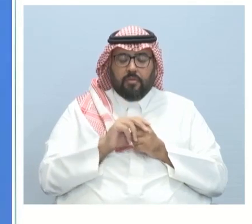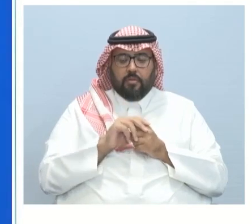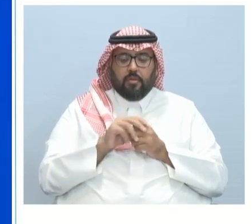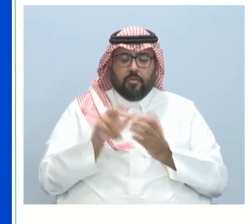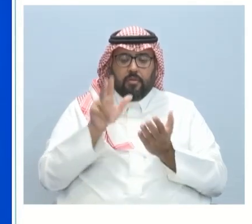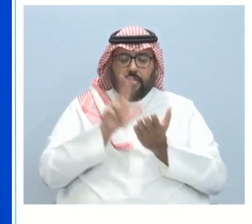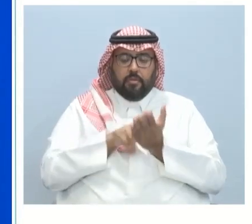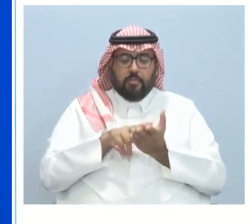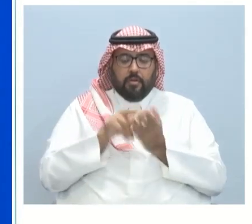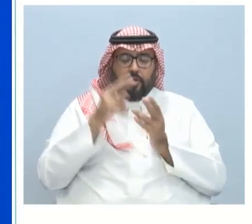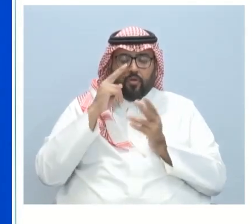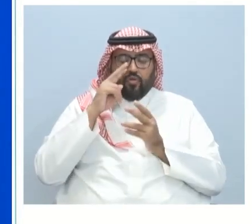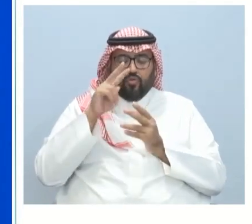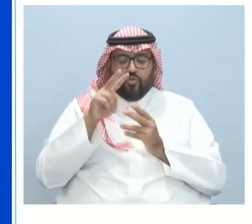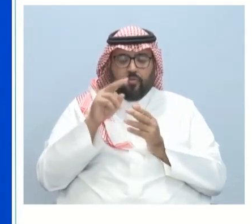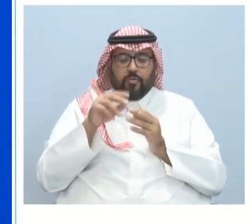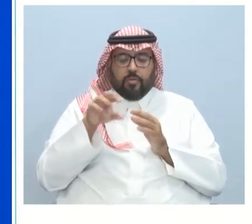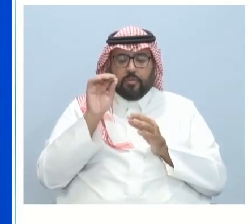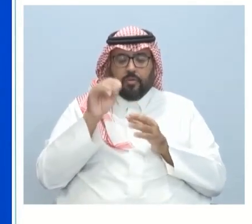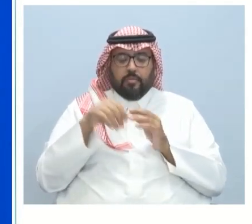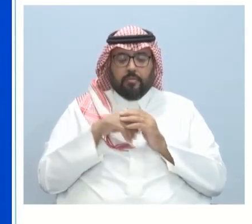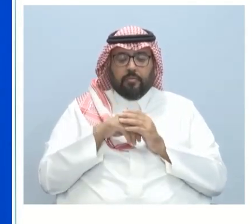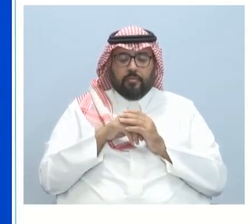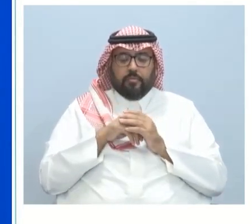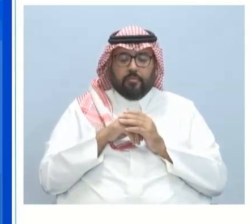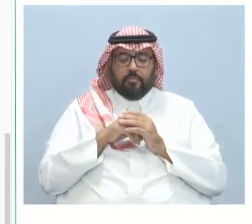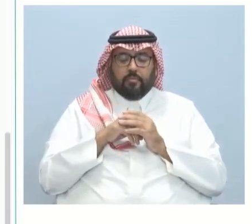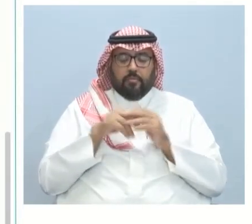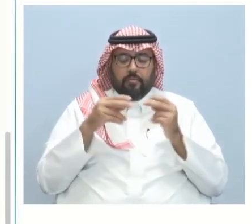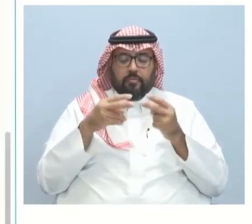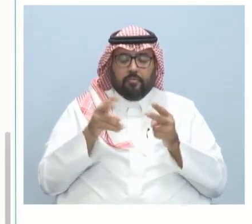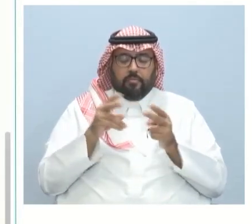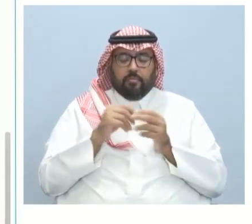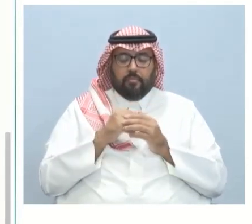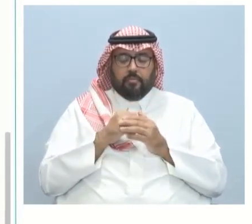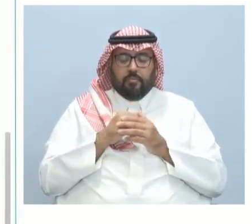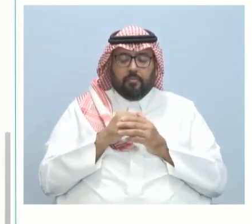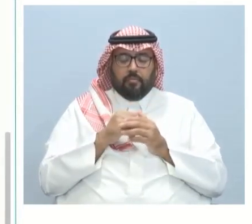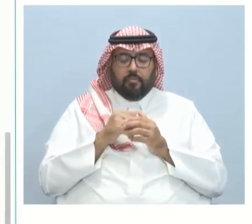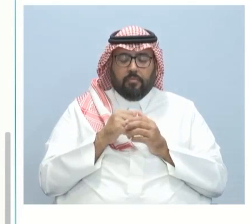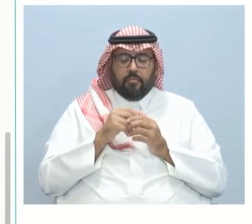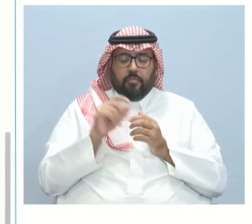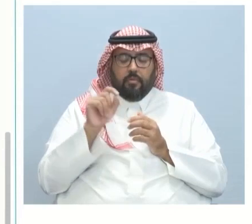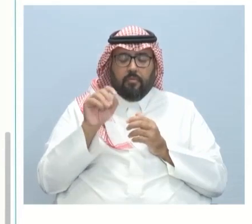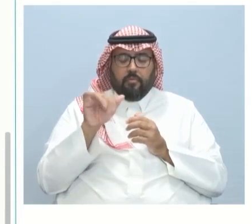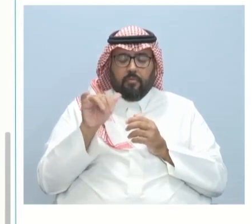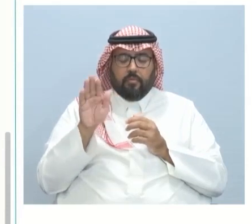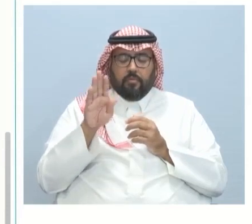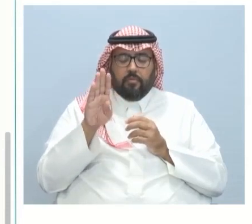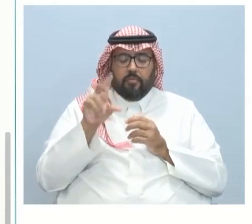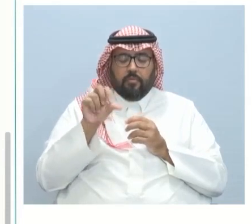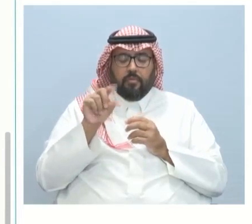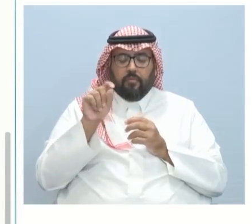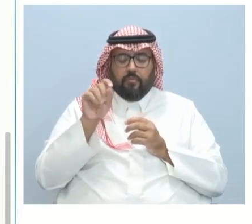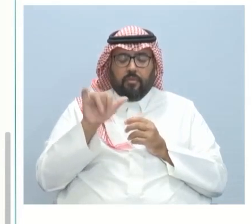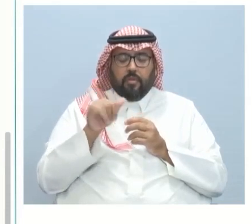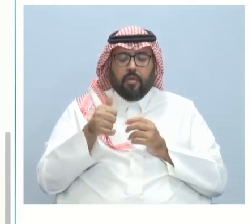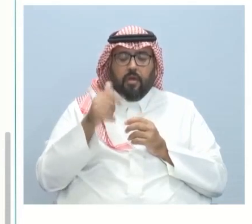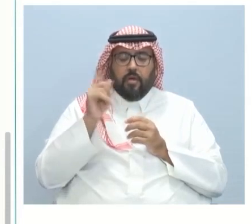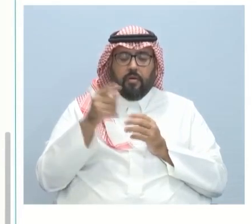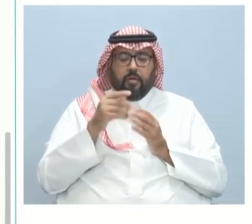تطبيق عملي على اخ ساحه اللعب بعد فتح بيئه فيكس كود في ار